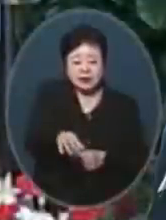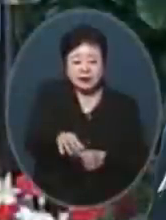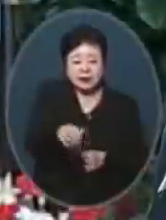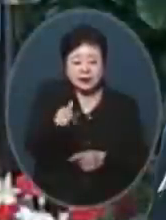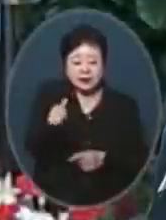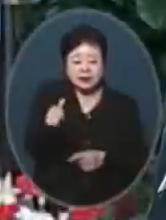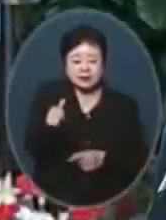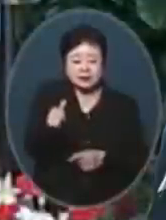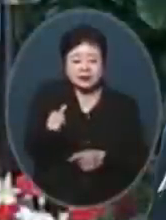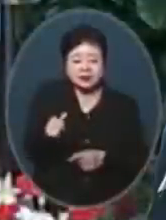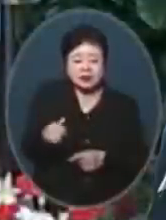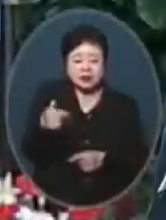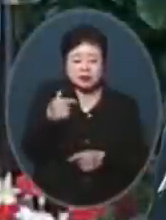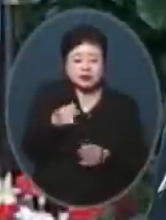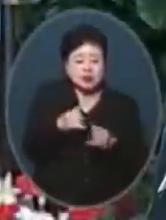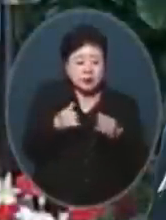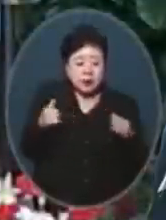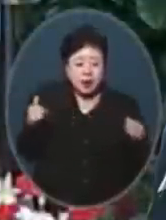남자만 5,000명,